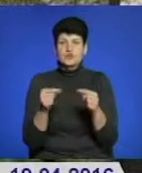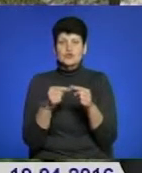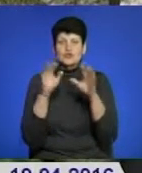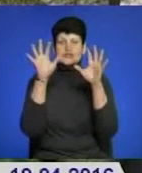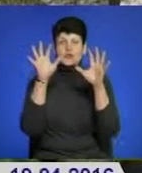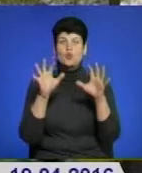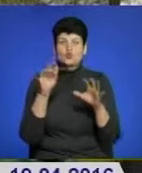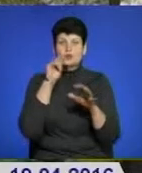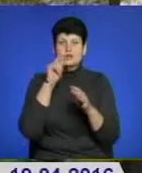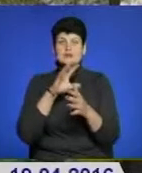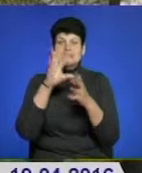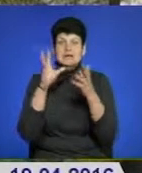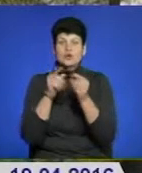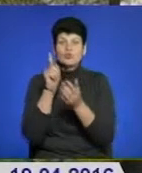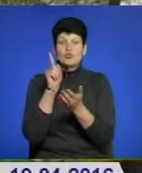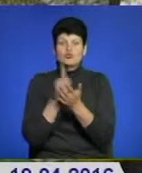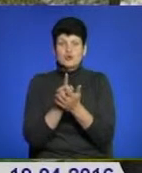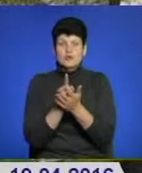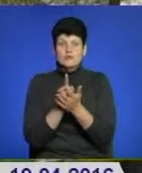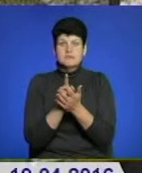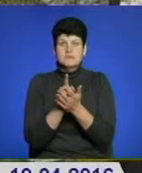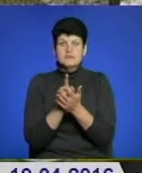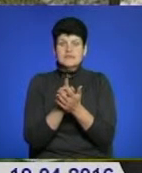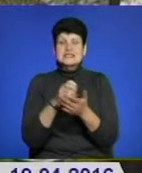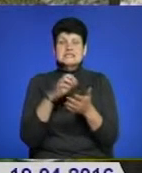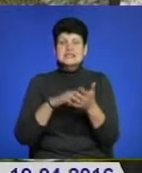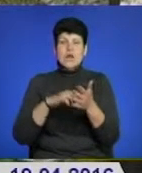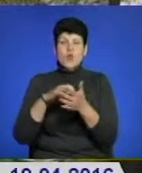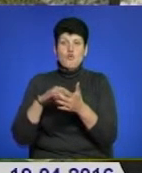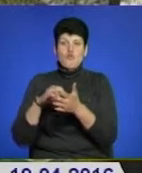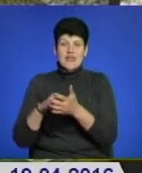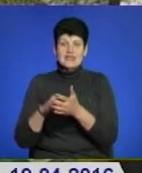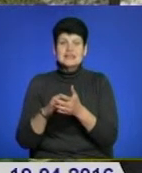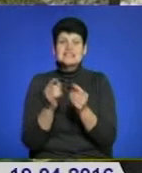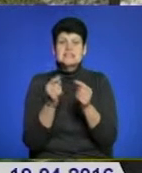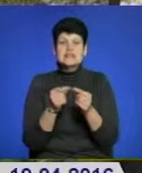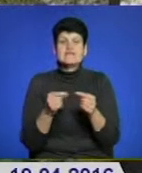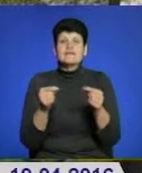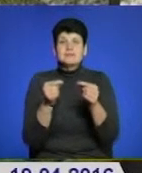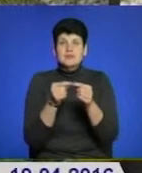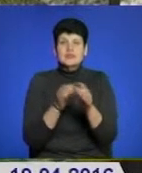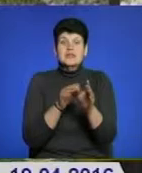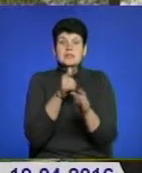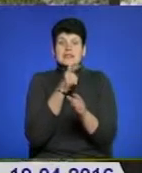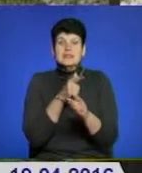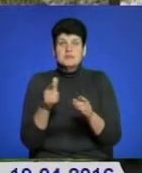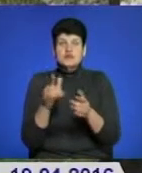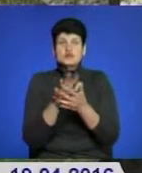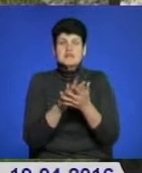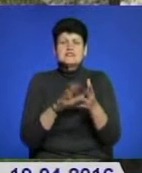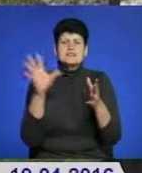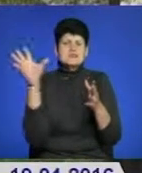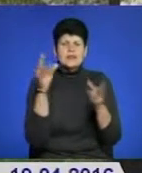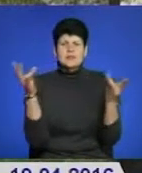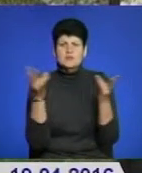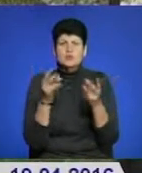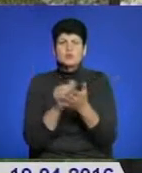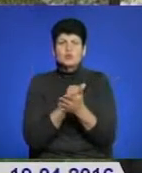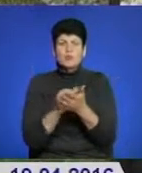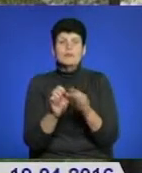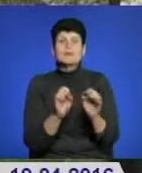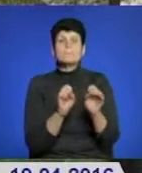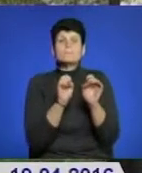про загальнообов'язкове державне страхування. Мається на увазі з дотриманням термінів, що якщо заяву з усіма необхідними документами